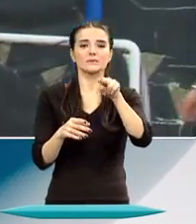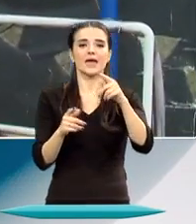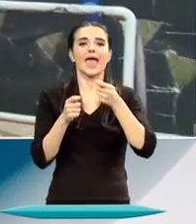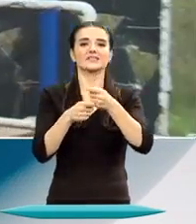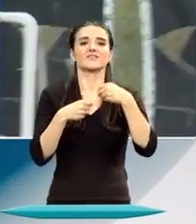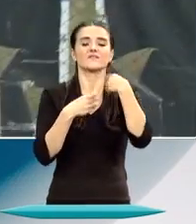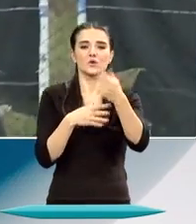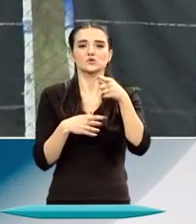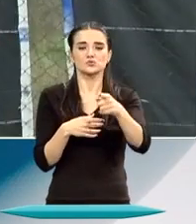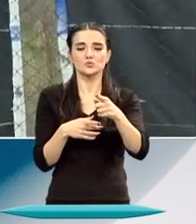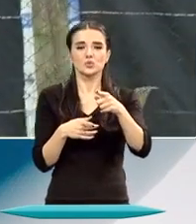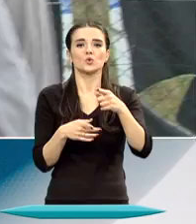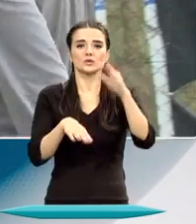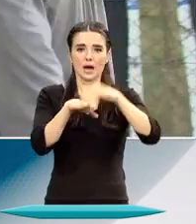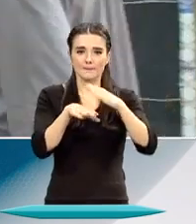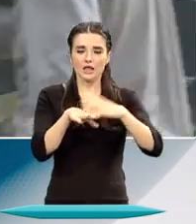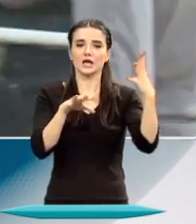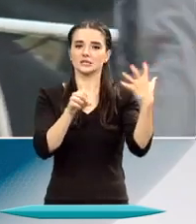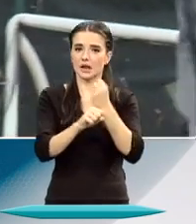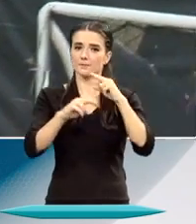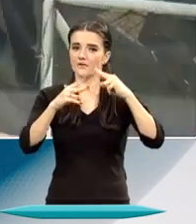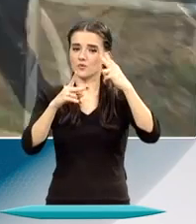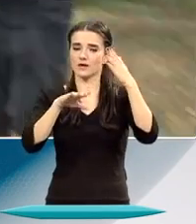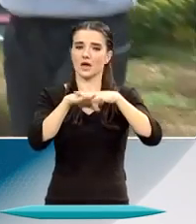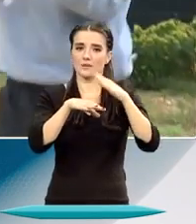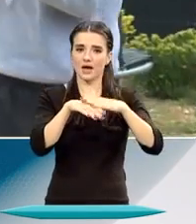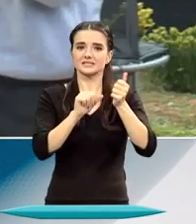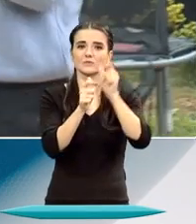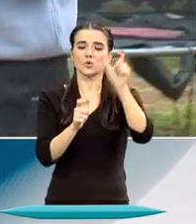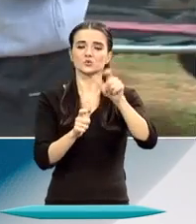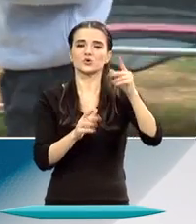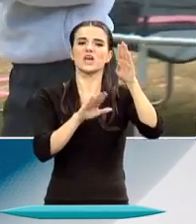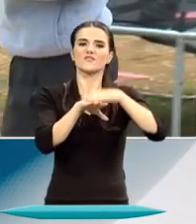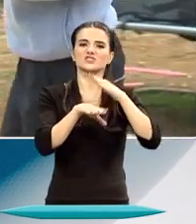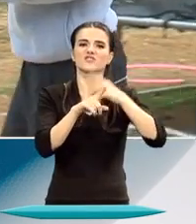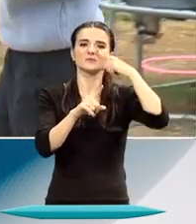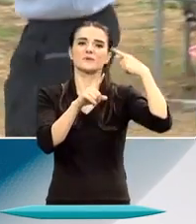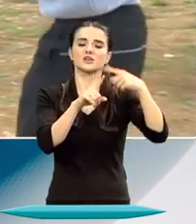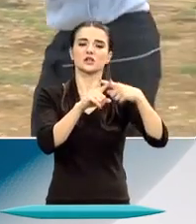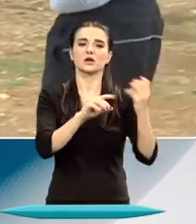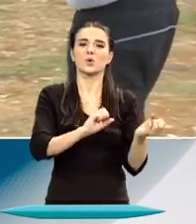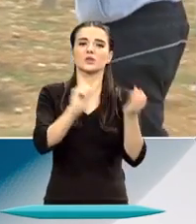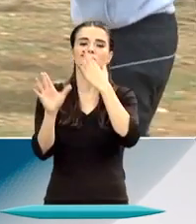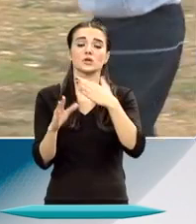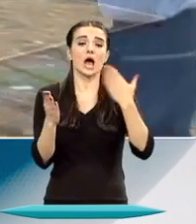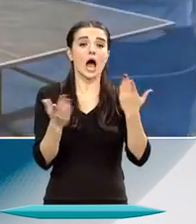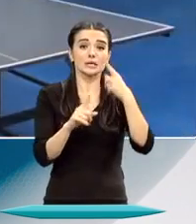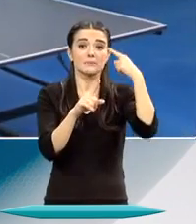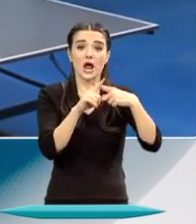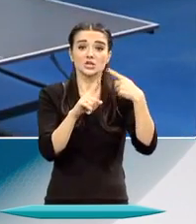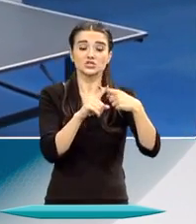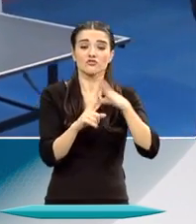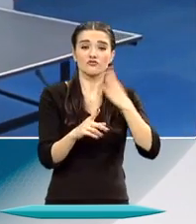göz koordinasyonu gibi. Daha sonra bu becerileri kazanan sporcuyu yavaş yavaş branşlara yönetmeye başlıyoruz.